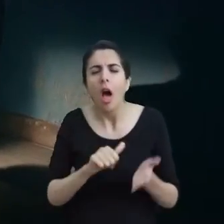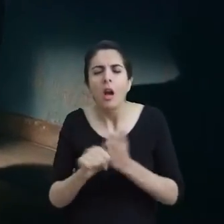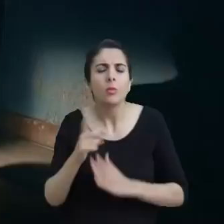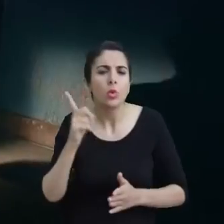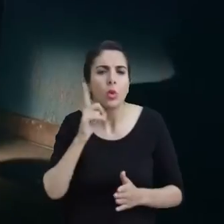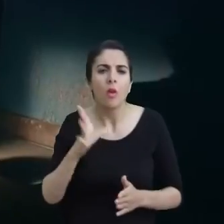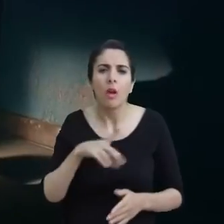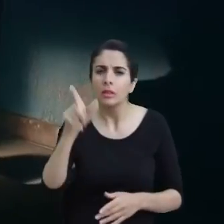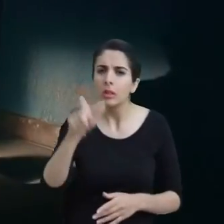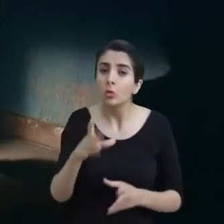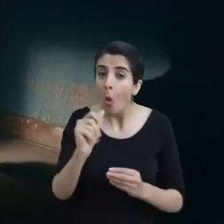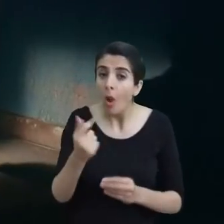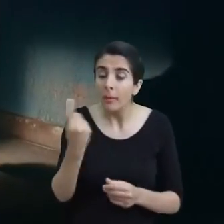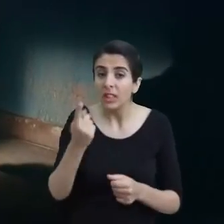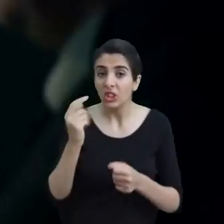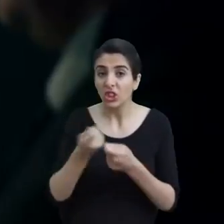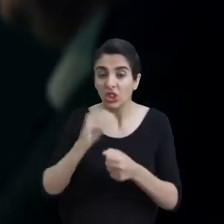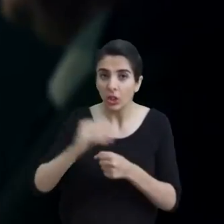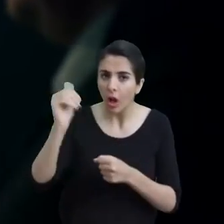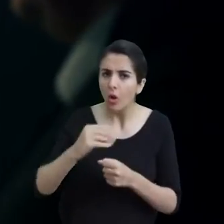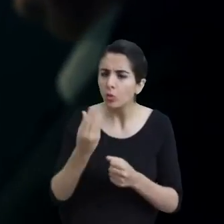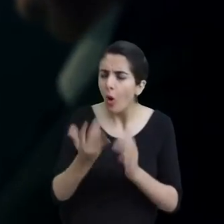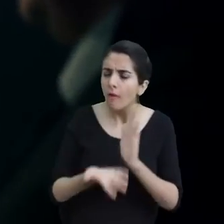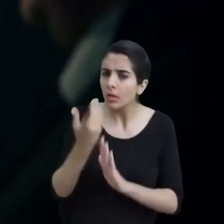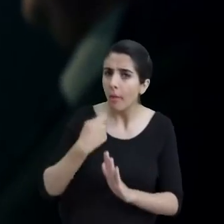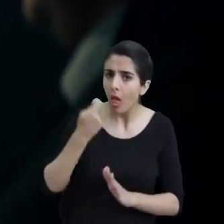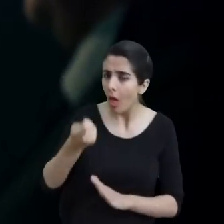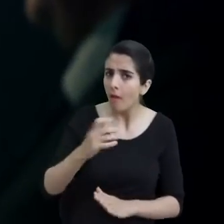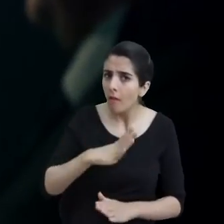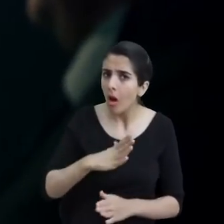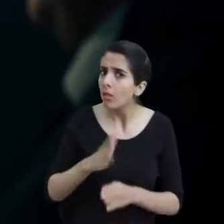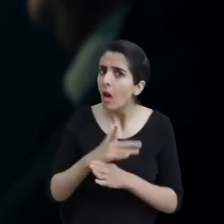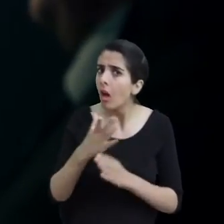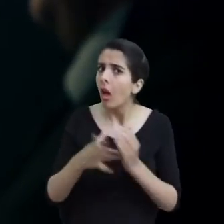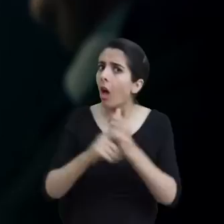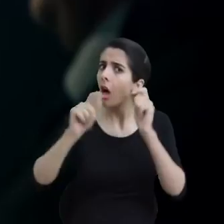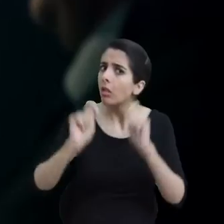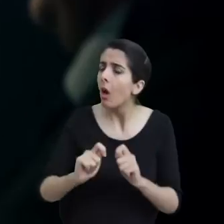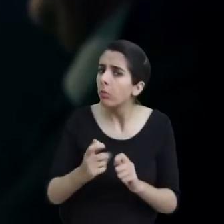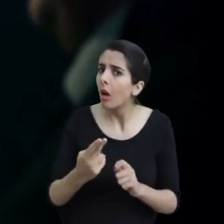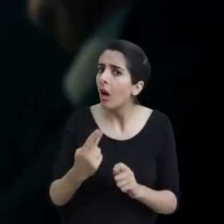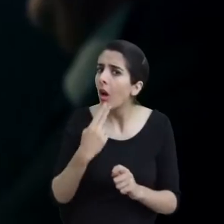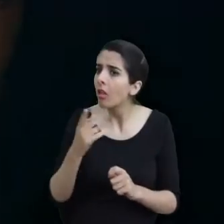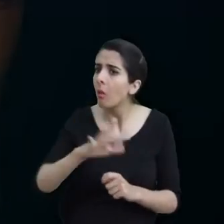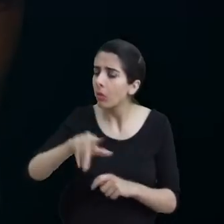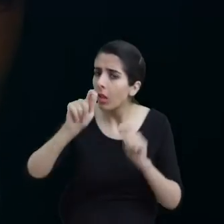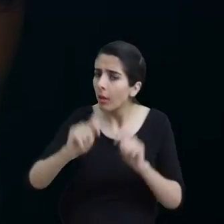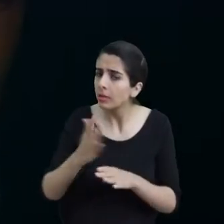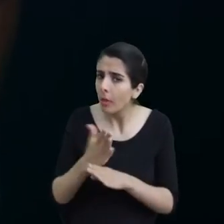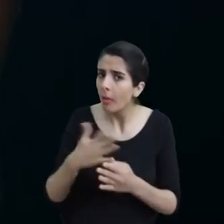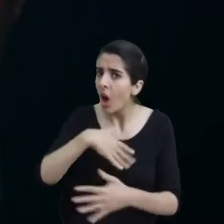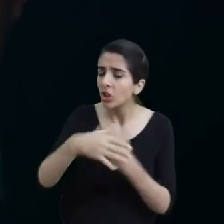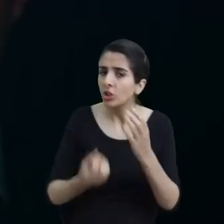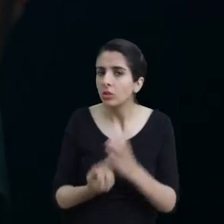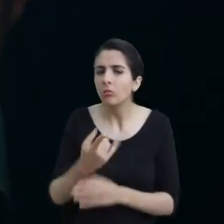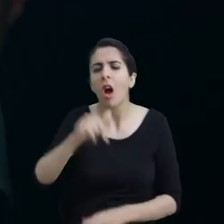kımıldamaz. Seni çok mühim bir iş için getirdik. Dünya kadar para veriyoruz sana. Ne gereği vardı durup dururken iki kadını soyup ortalığı